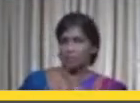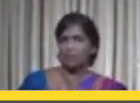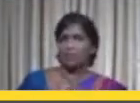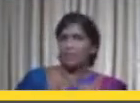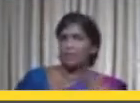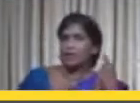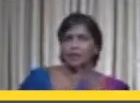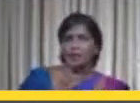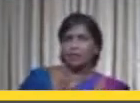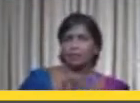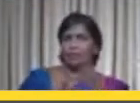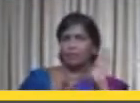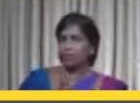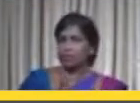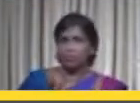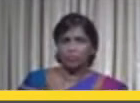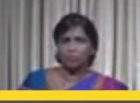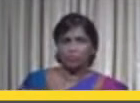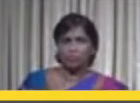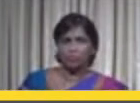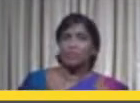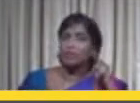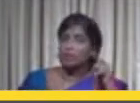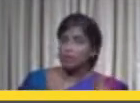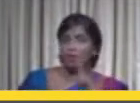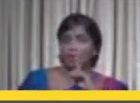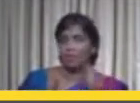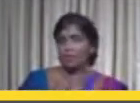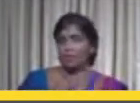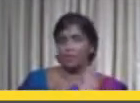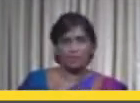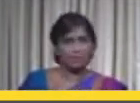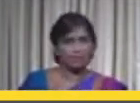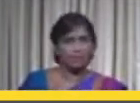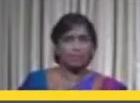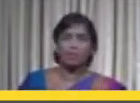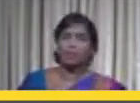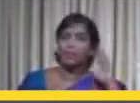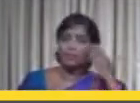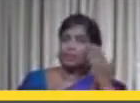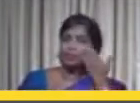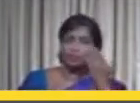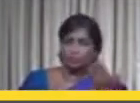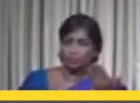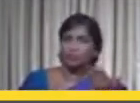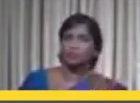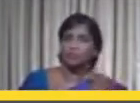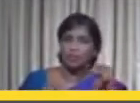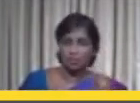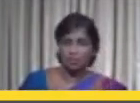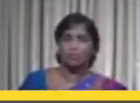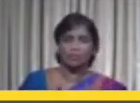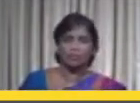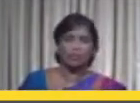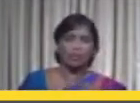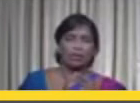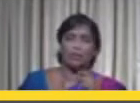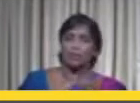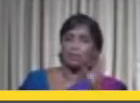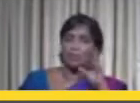नीति युवत तीन अनेक सिधुलाती विशेष बल अद अरगा